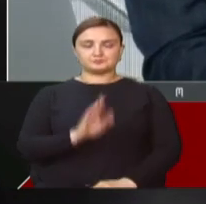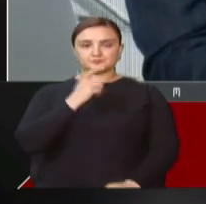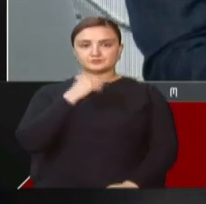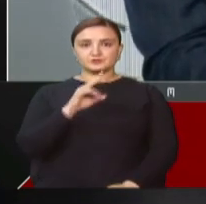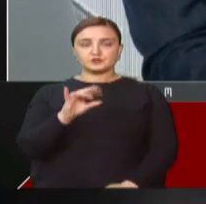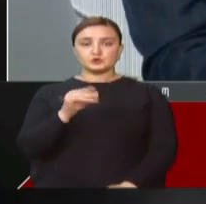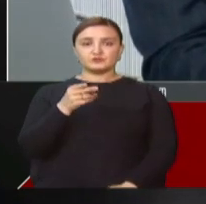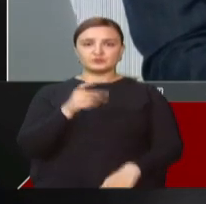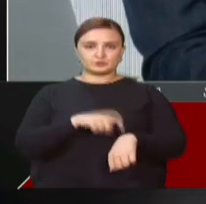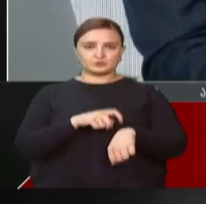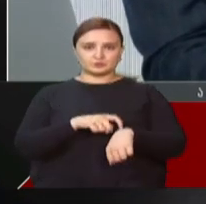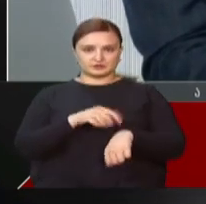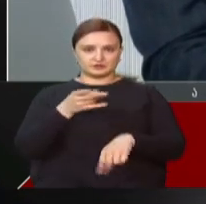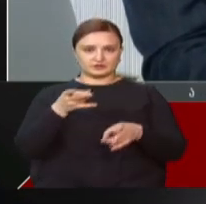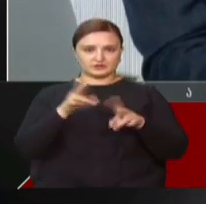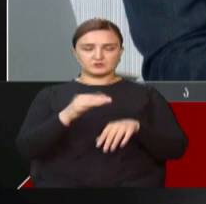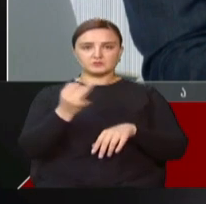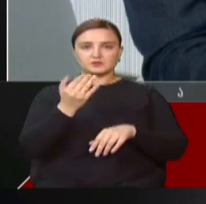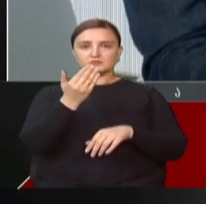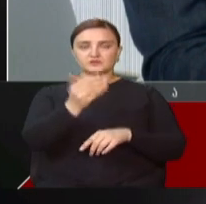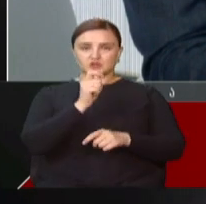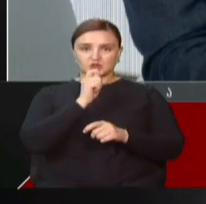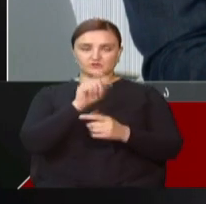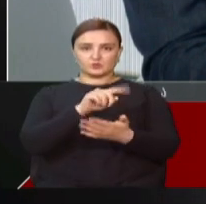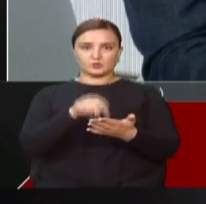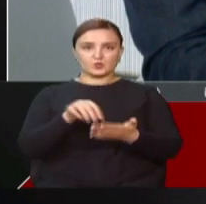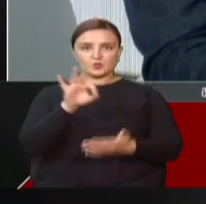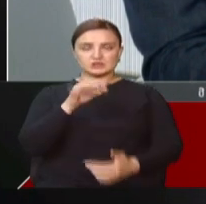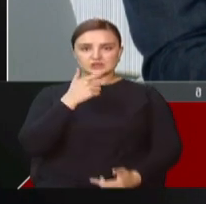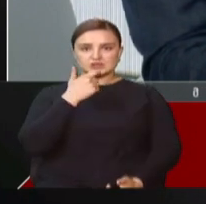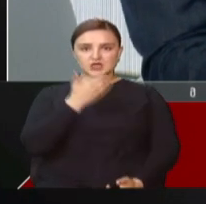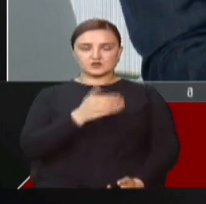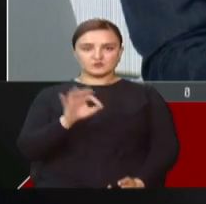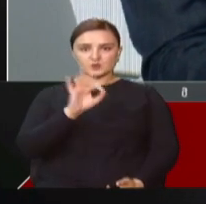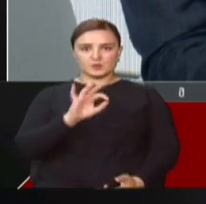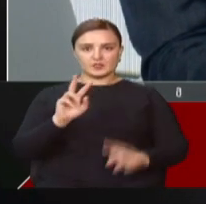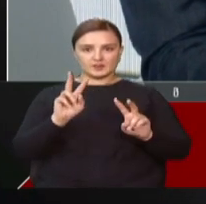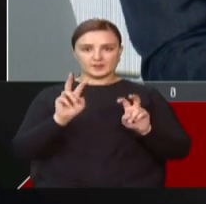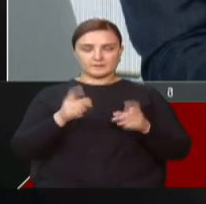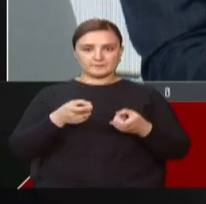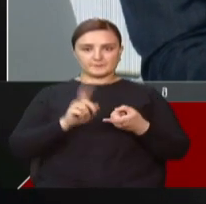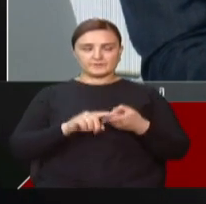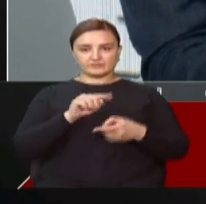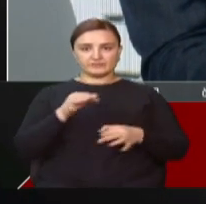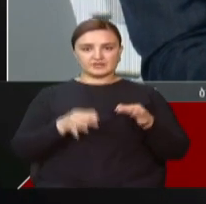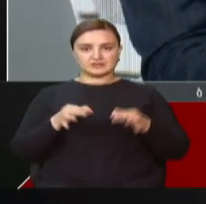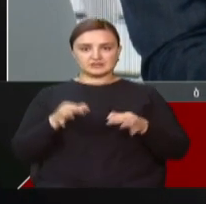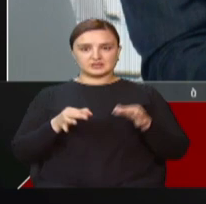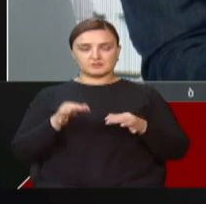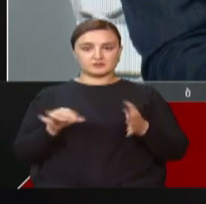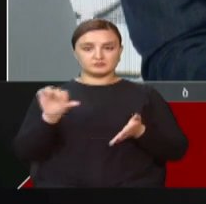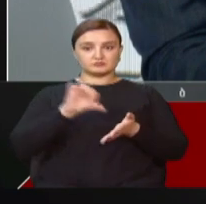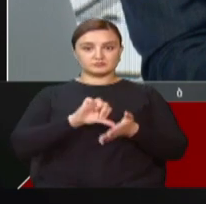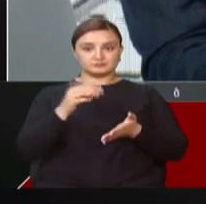2 წუთი დაგვრჩა ინტერვიუსთვის. მაინტერესებს თქვენი შეფასება მიხეილ სააკაშვილის ირგულ განვითარებულ მოვლენებზე. იგი სასამართლოზე